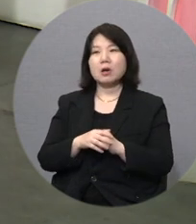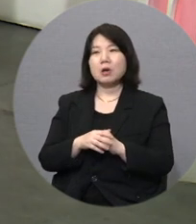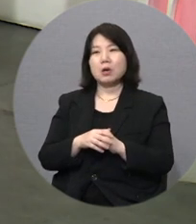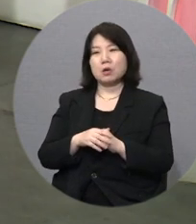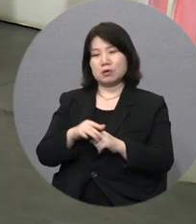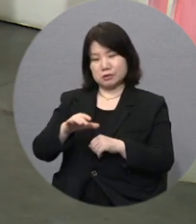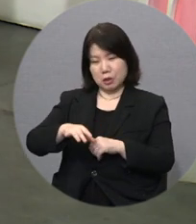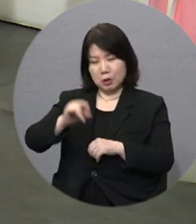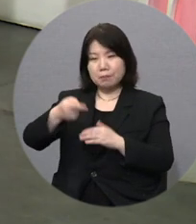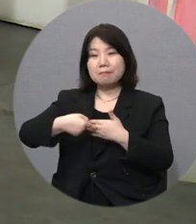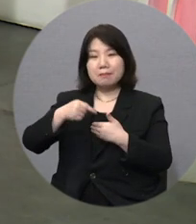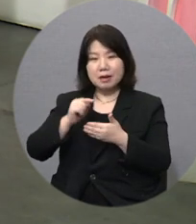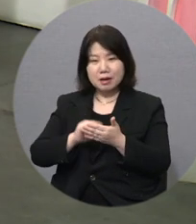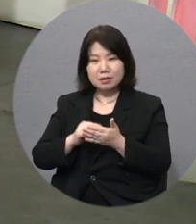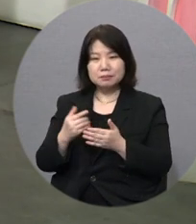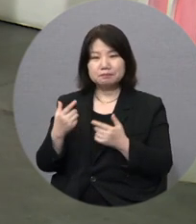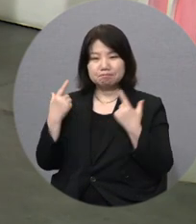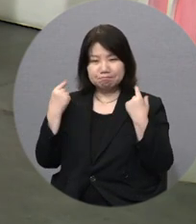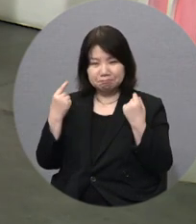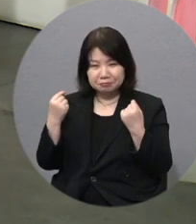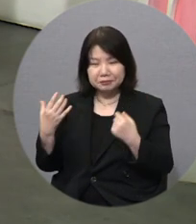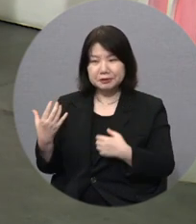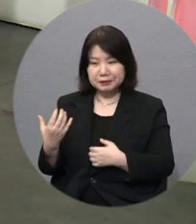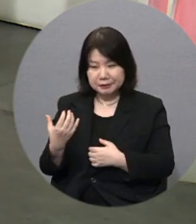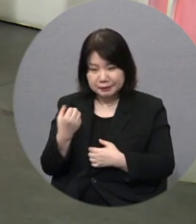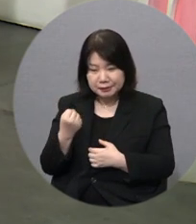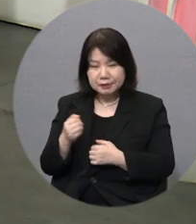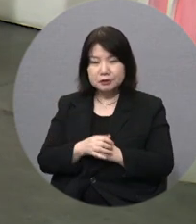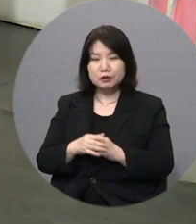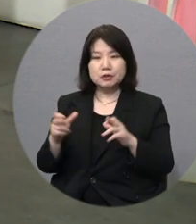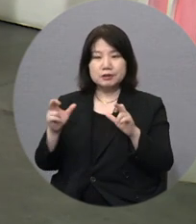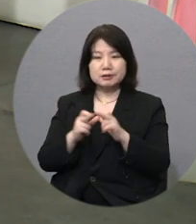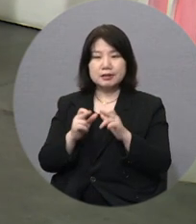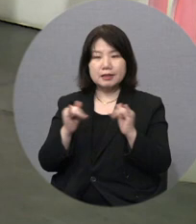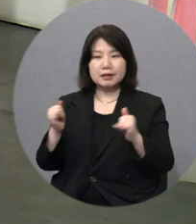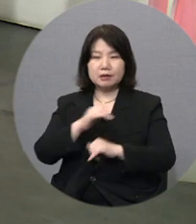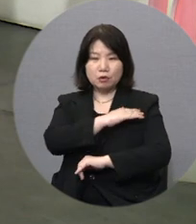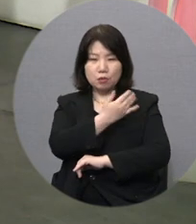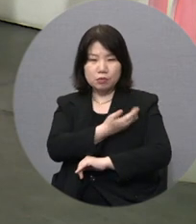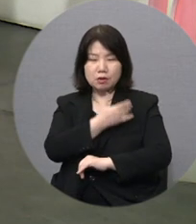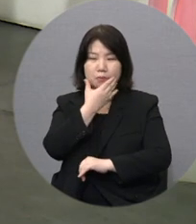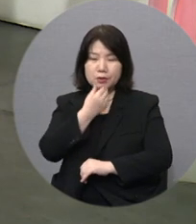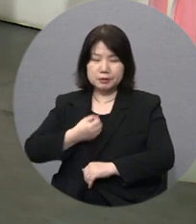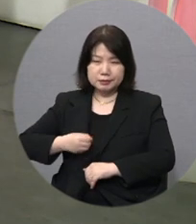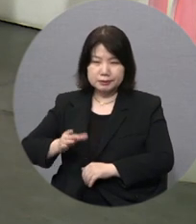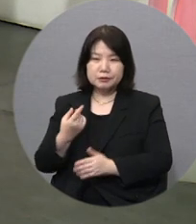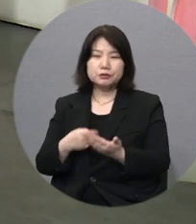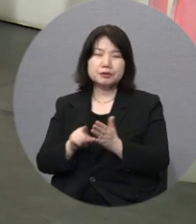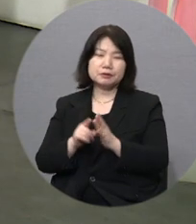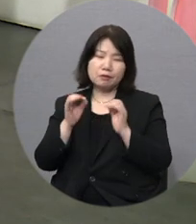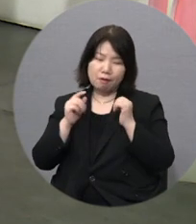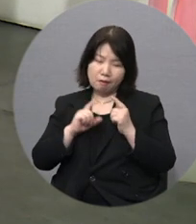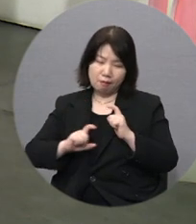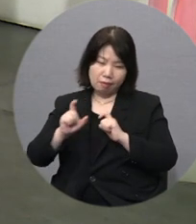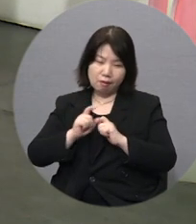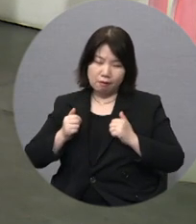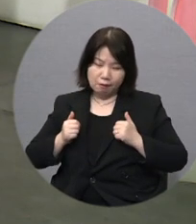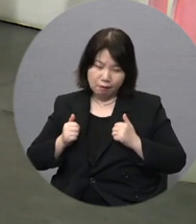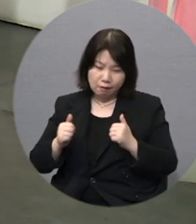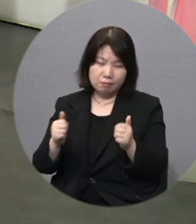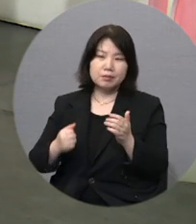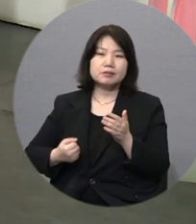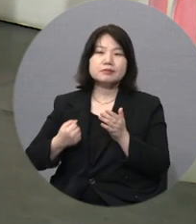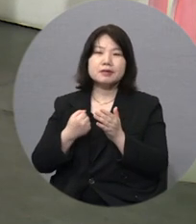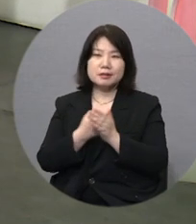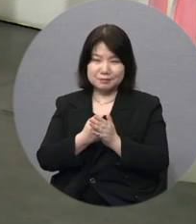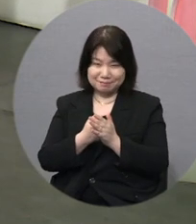초심 잃지 않고 더 열심히 우리 장애인 권리와 복지를 위해서 더 열심히 해야 되지 않나 이렇게 다짐에 단